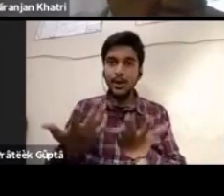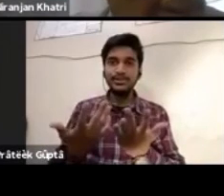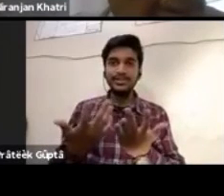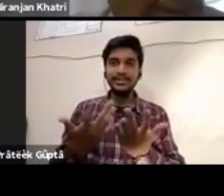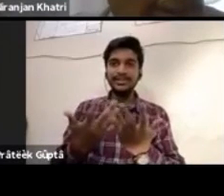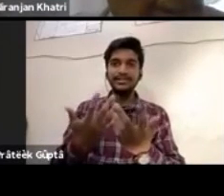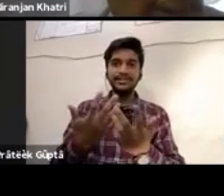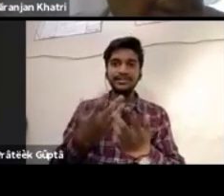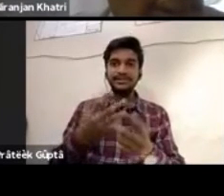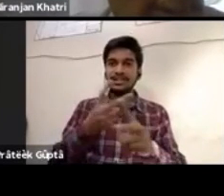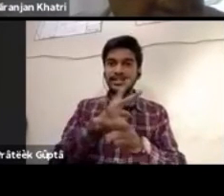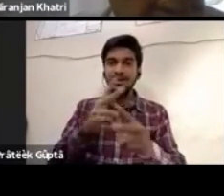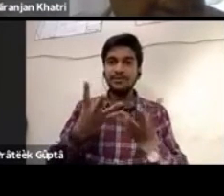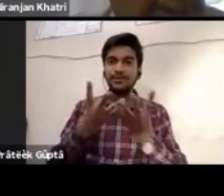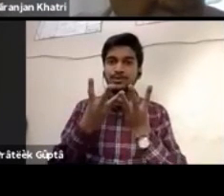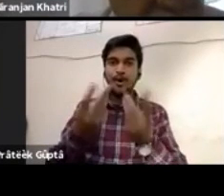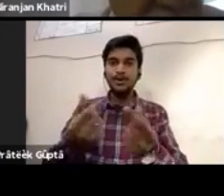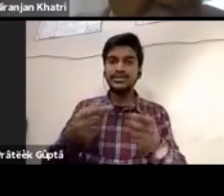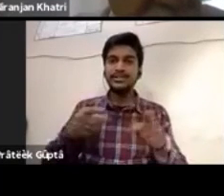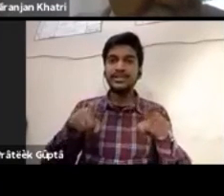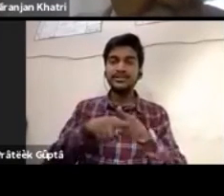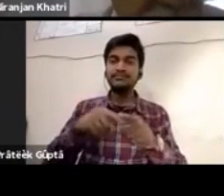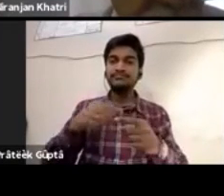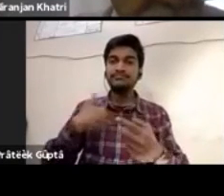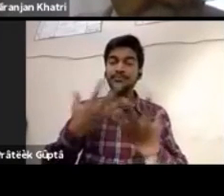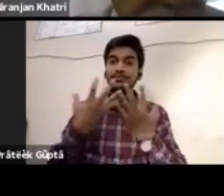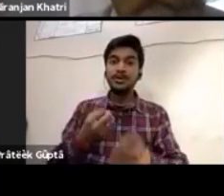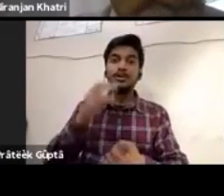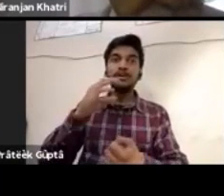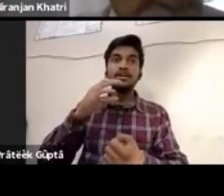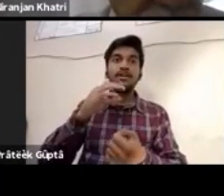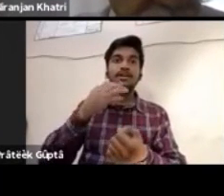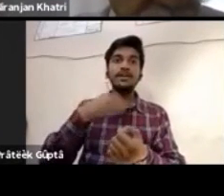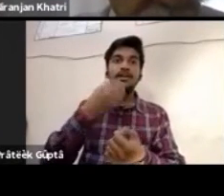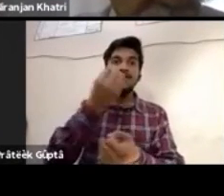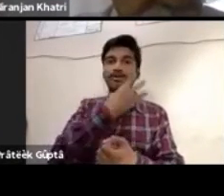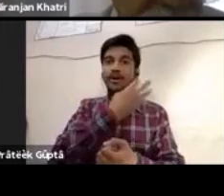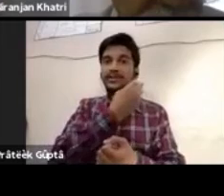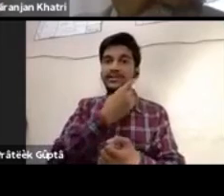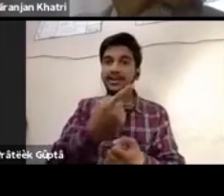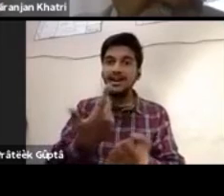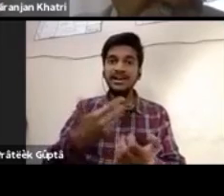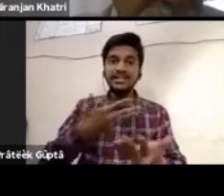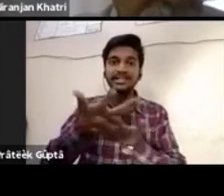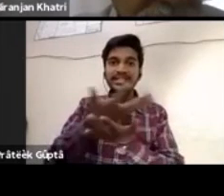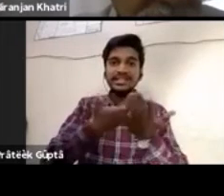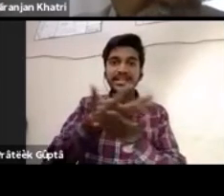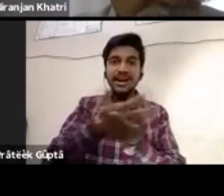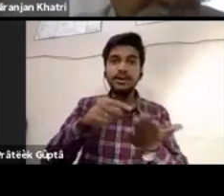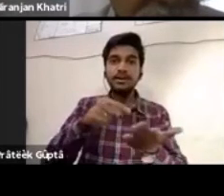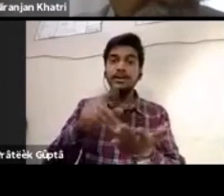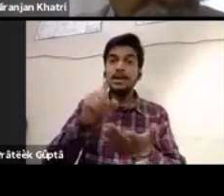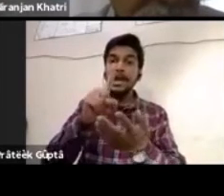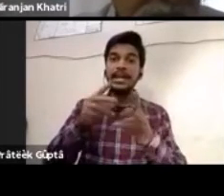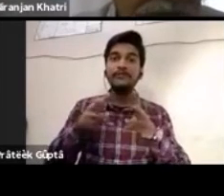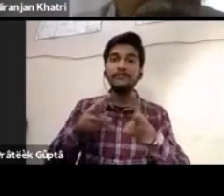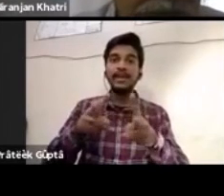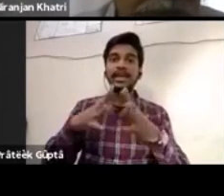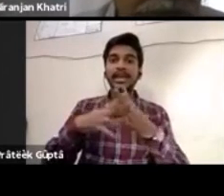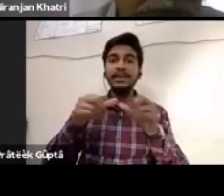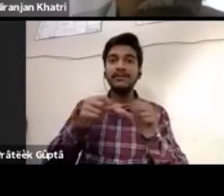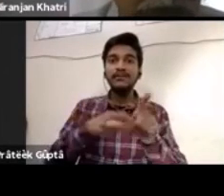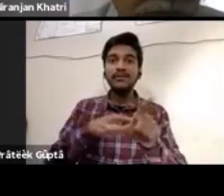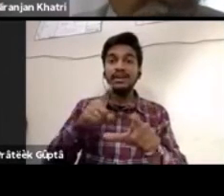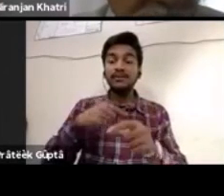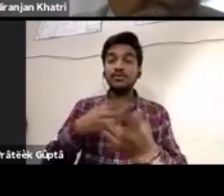से जानकारी ले पाए, गुणवत्तापूर्ण जानकारी, क्वालिटी इंफॉर्मेशन हमें एक ऐसे प्लेटफॉर्म